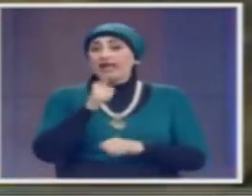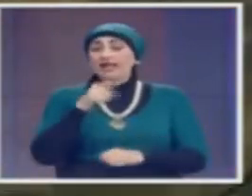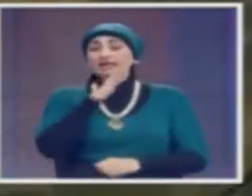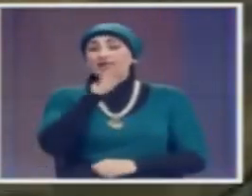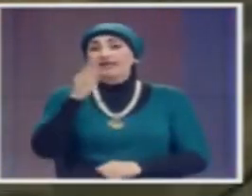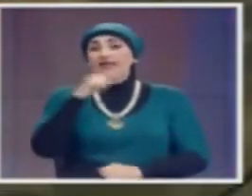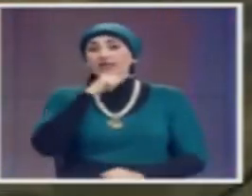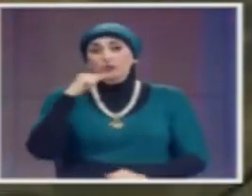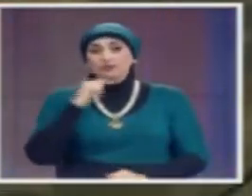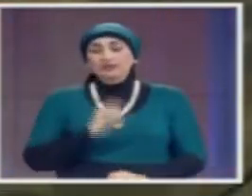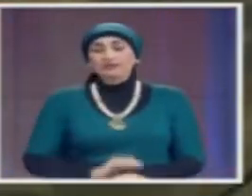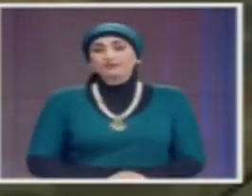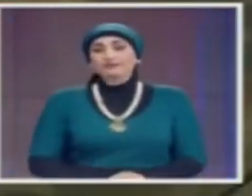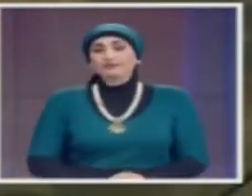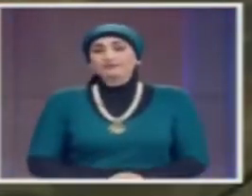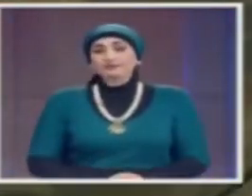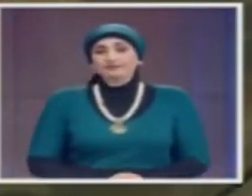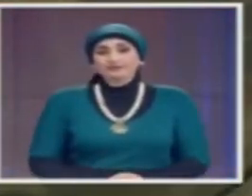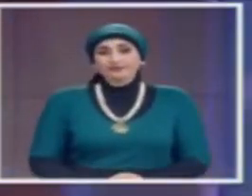الخارجية الروسية.